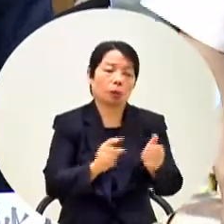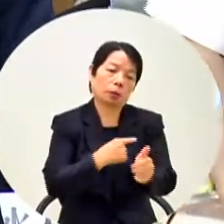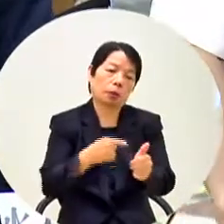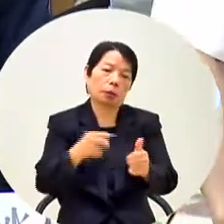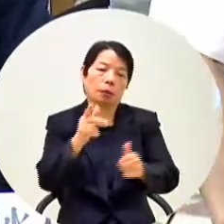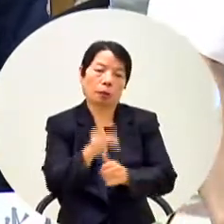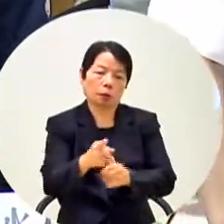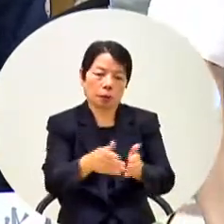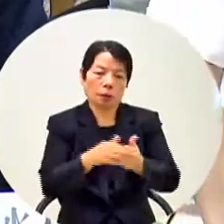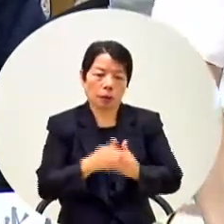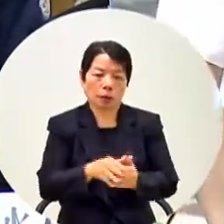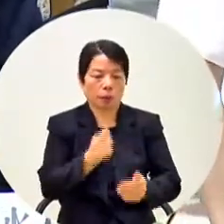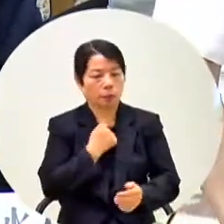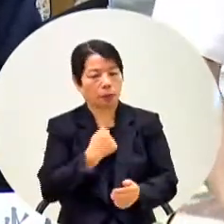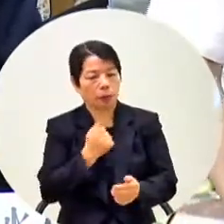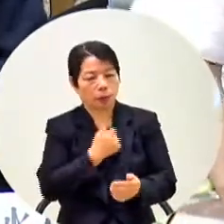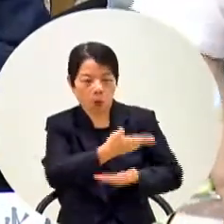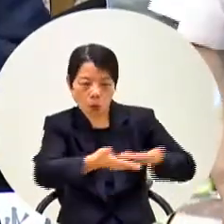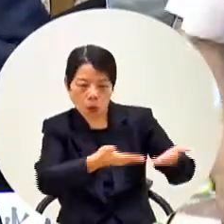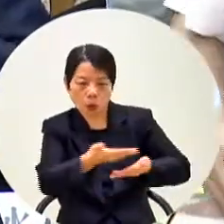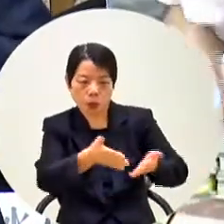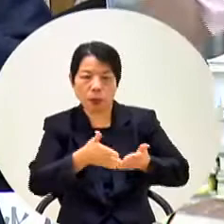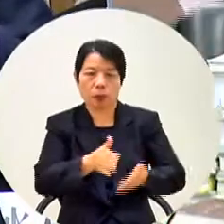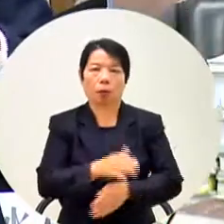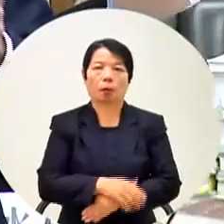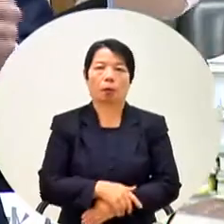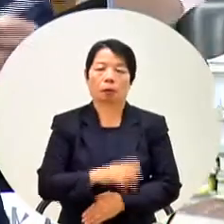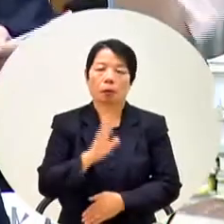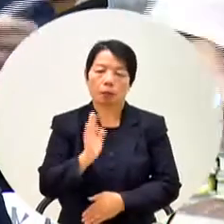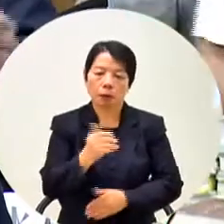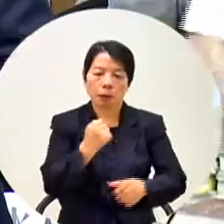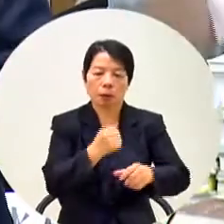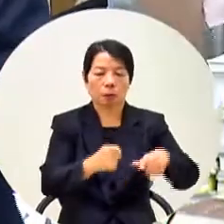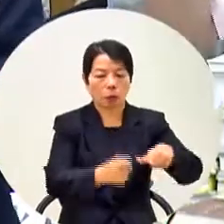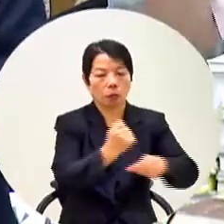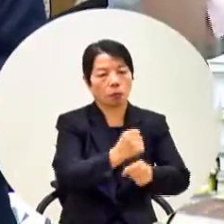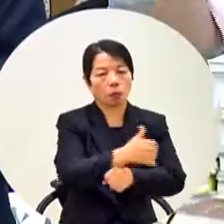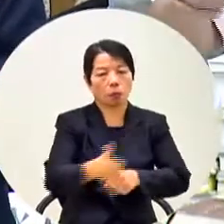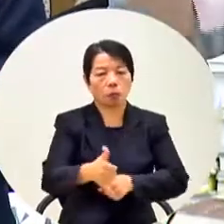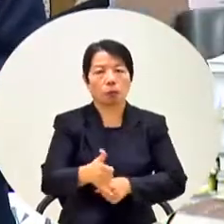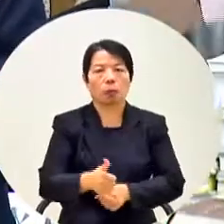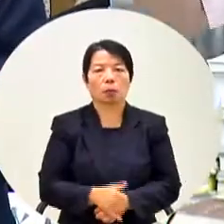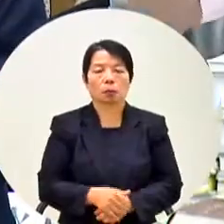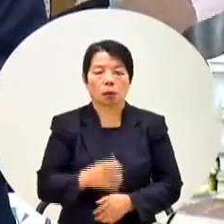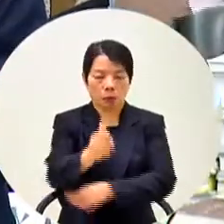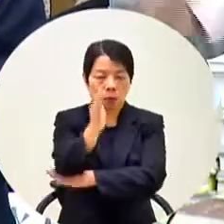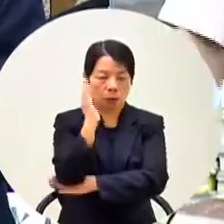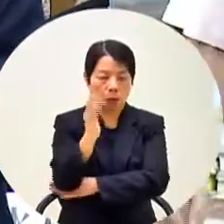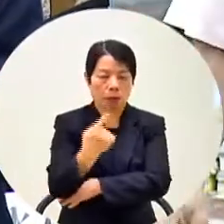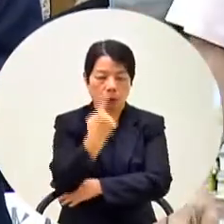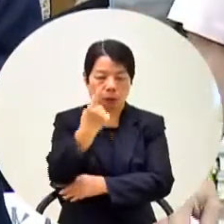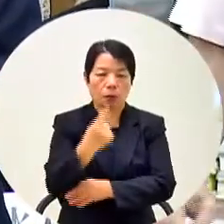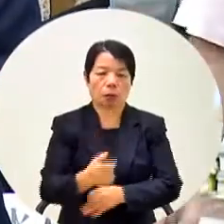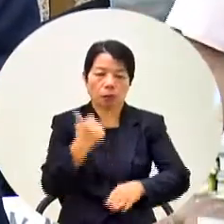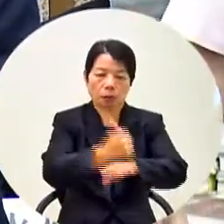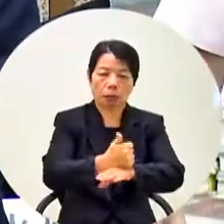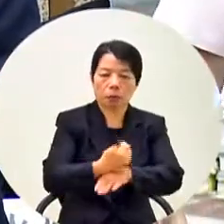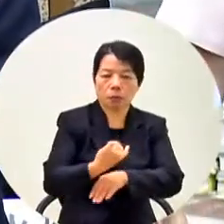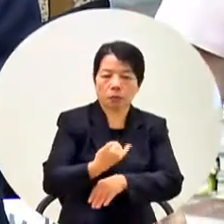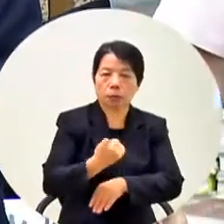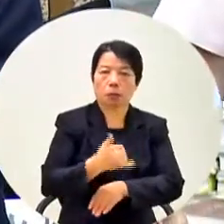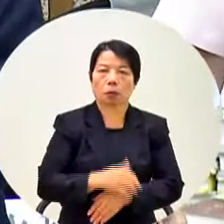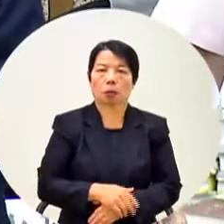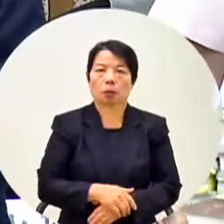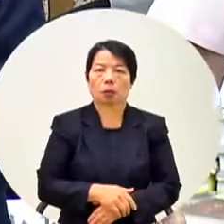解他们，然后去进行，所以心态上一定要调整。 但是咱的公务人员为什么一个政府执政好啊歹？重点